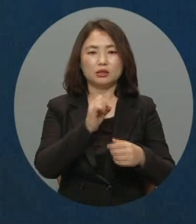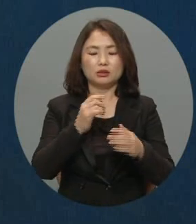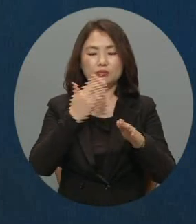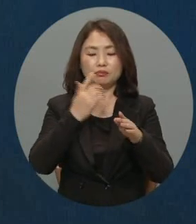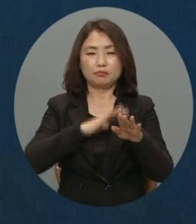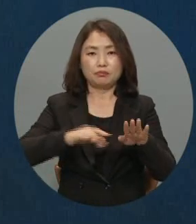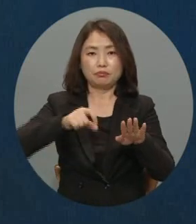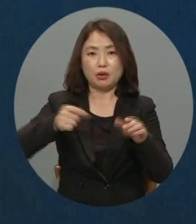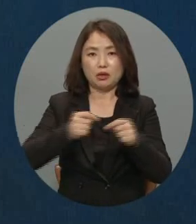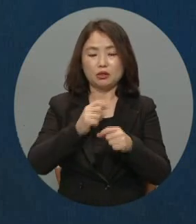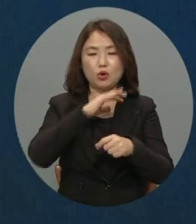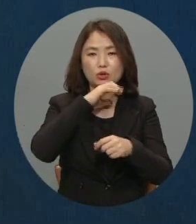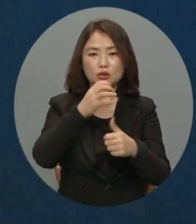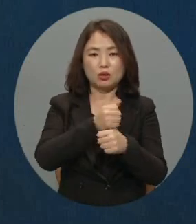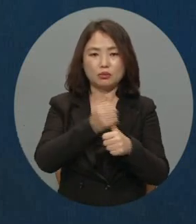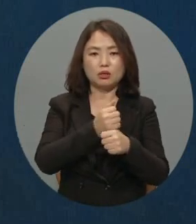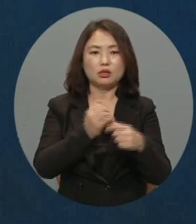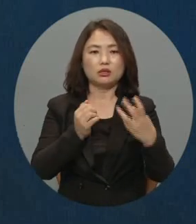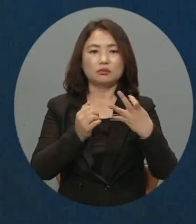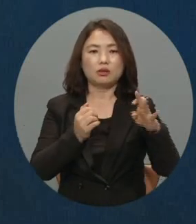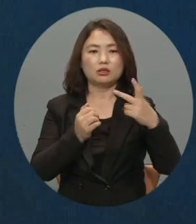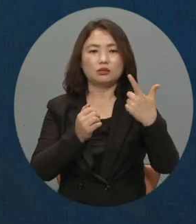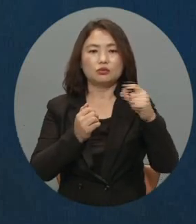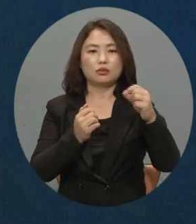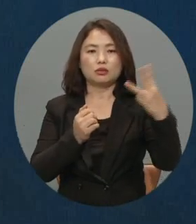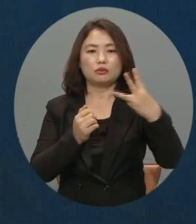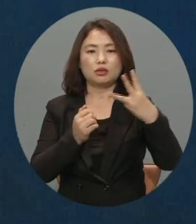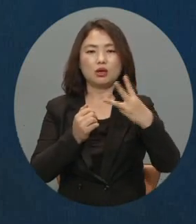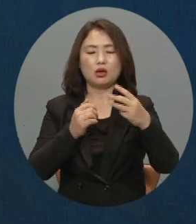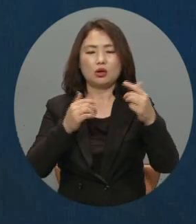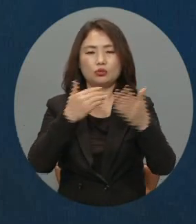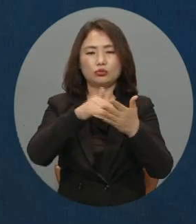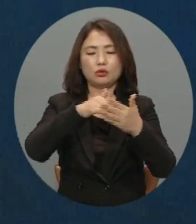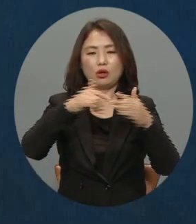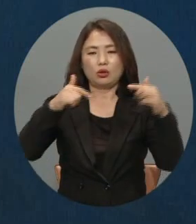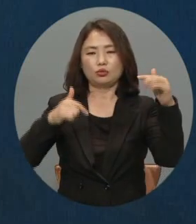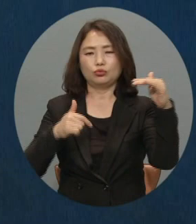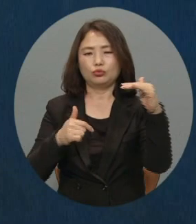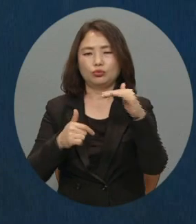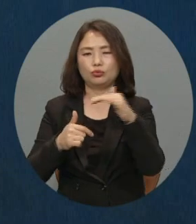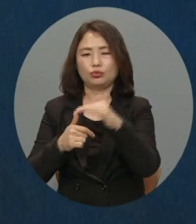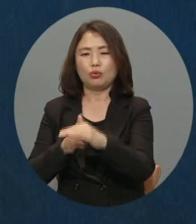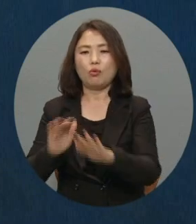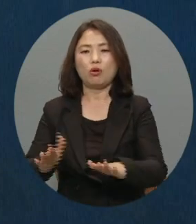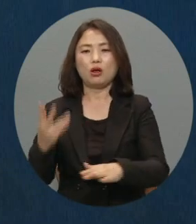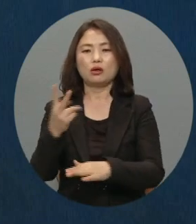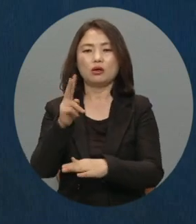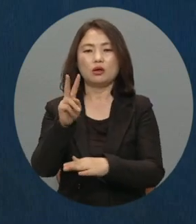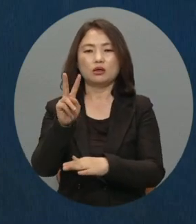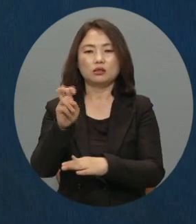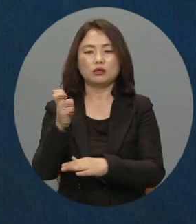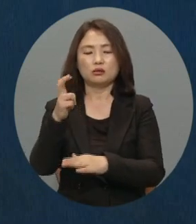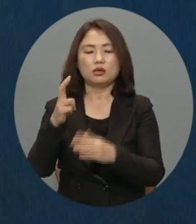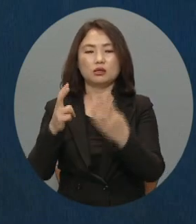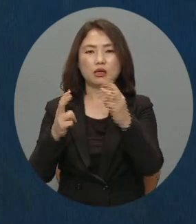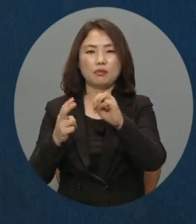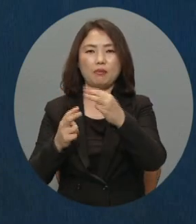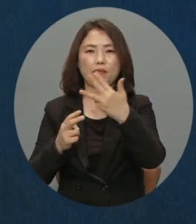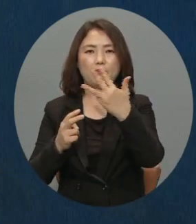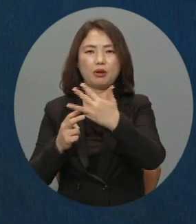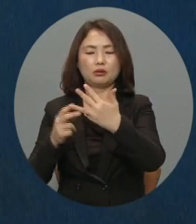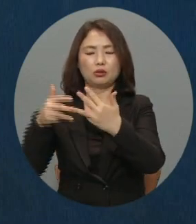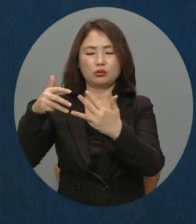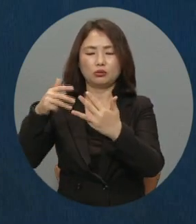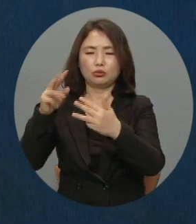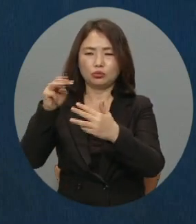오징어 생산량은 2014년 16만 3천 톤에서 지속적으로 감소해 올 들어 3만 8천 톤까지 4분의